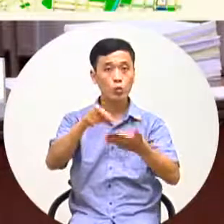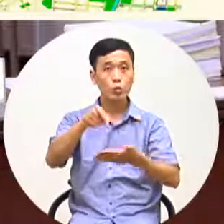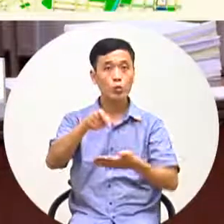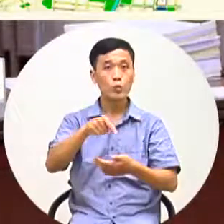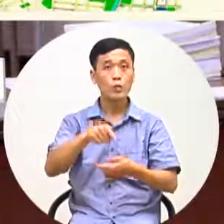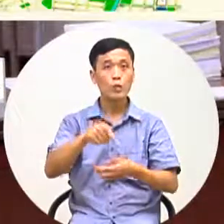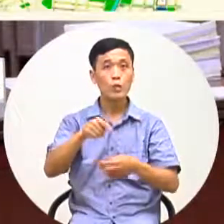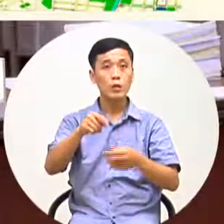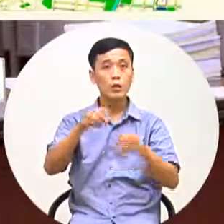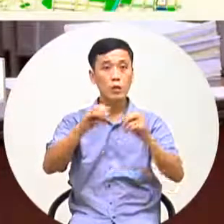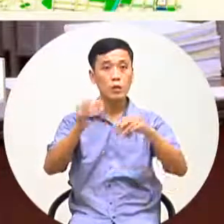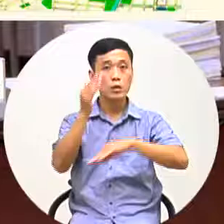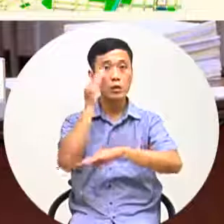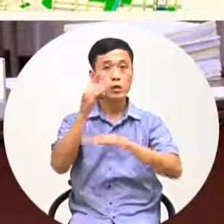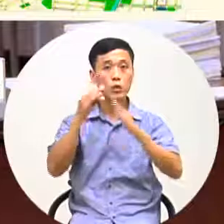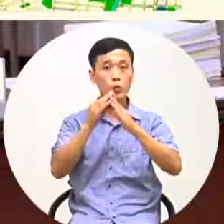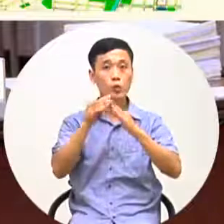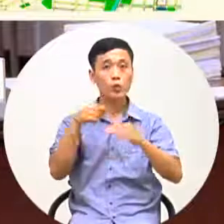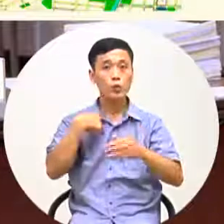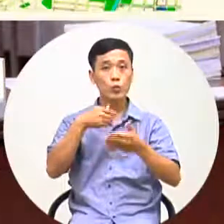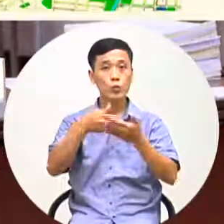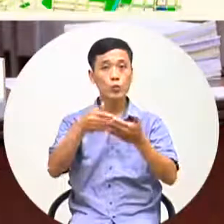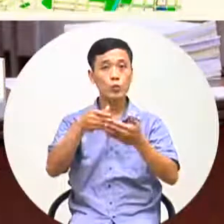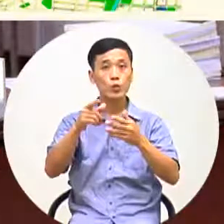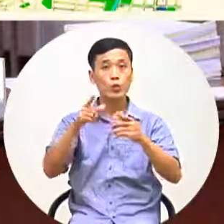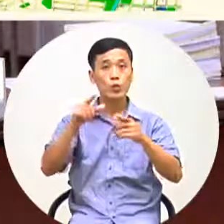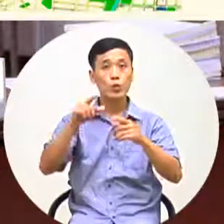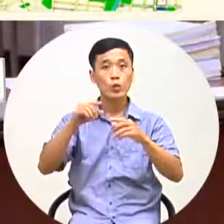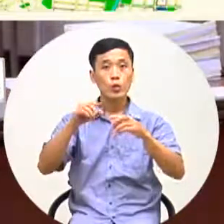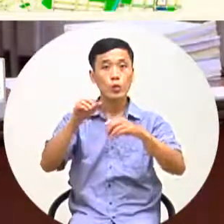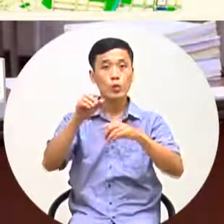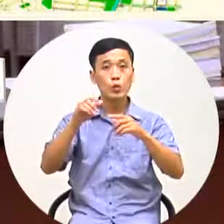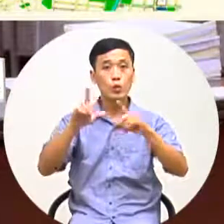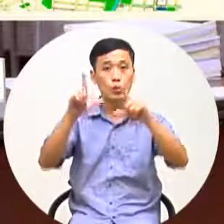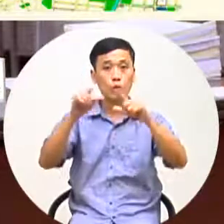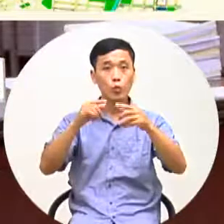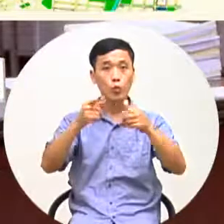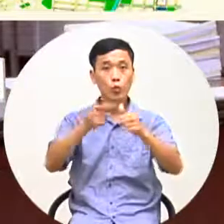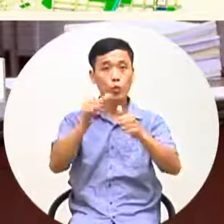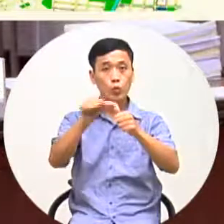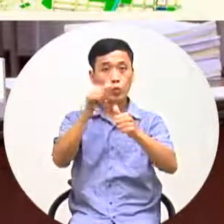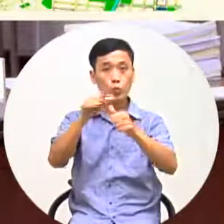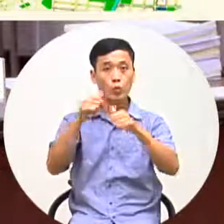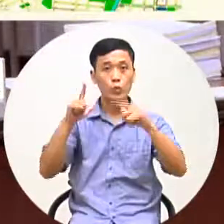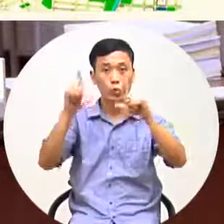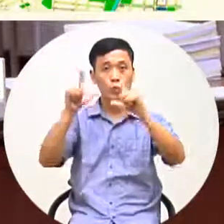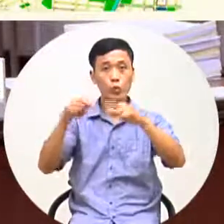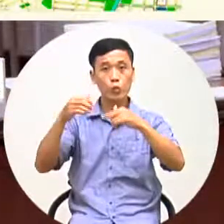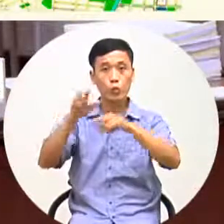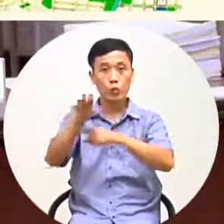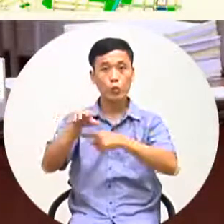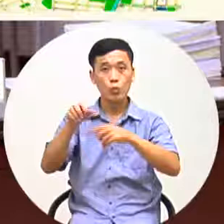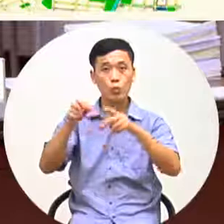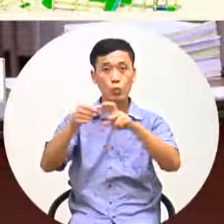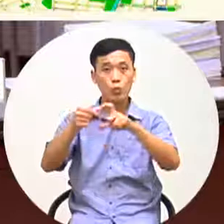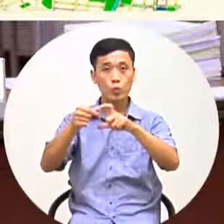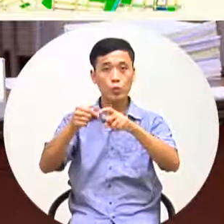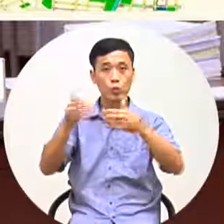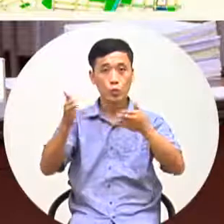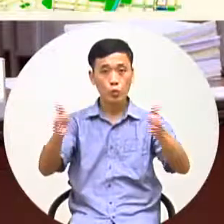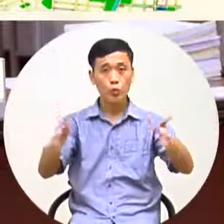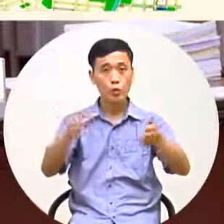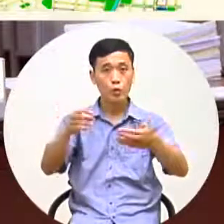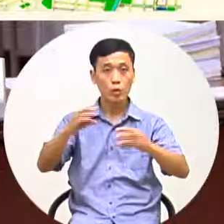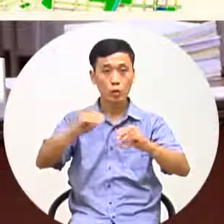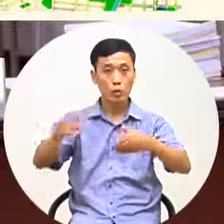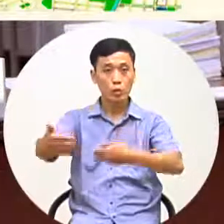路东侧农业区区人征收，因为这个是高雄关用，到即摆也经过一段足长的时间啊。啊，但是咧，就是讲这个